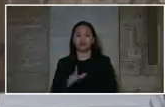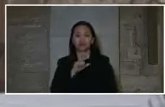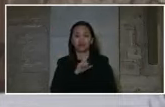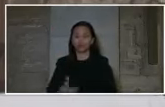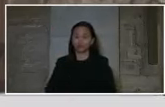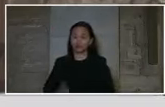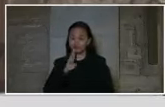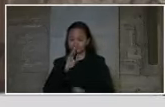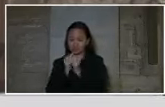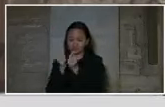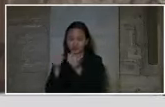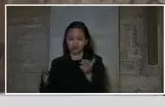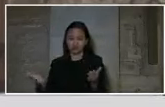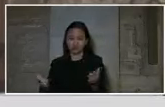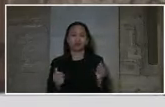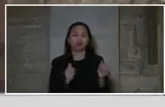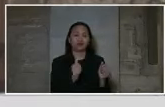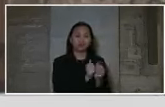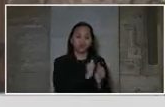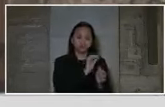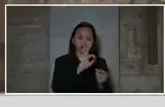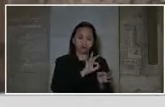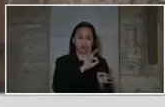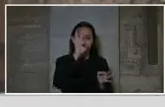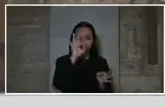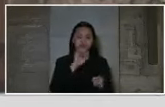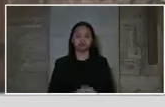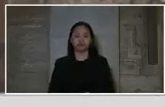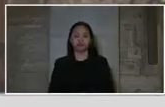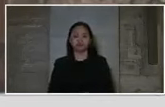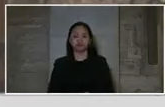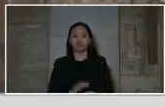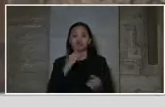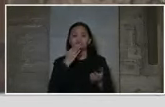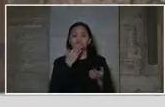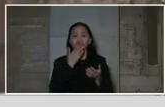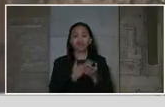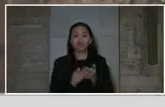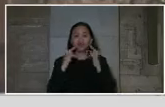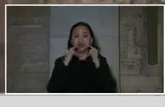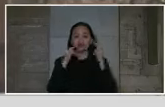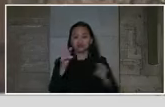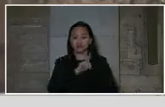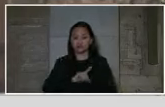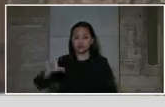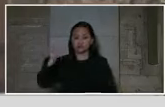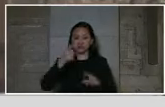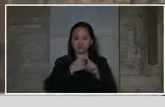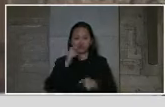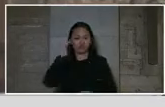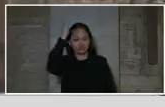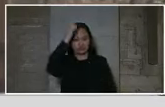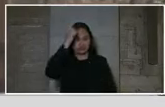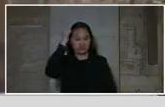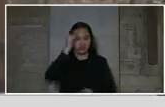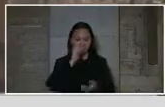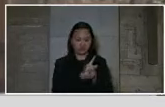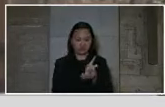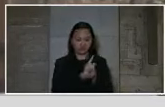Sumaiyo niyo ang Panginoon. At sumaiyo rin. Ang mabuting balita ng Panginoon ayon kay San